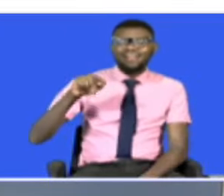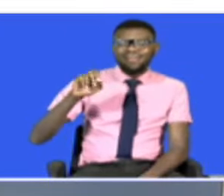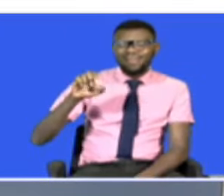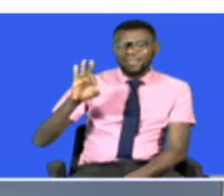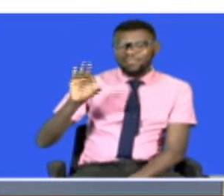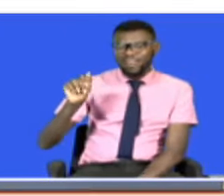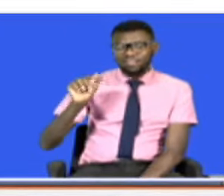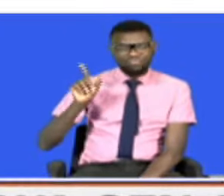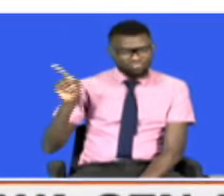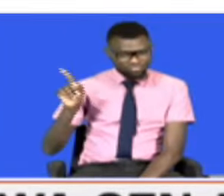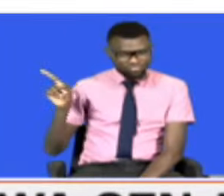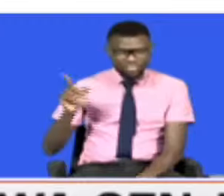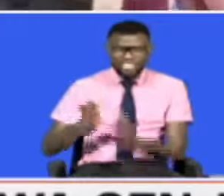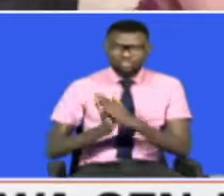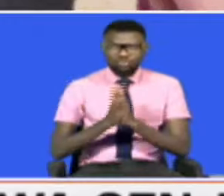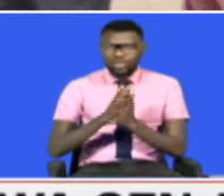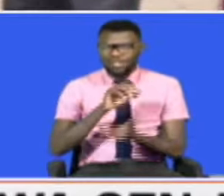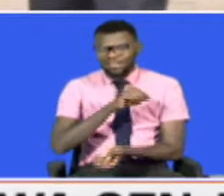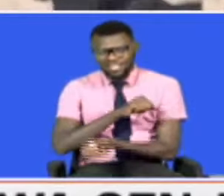hii.